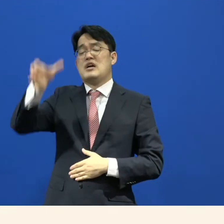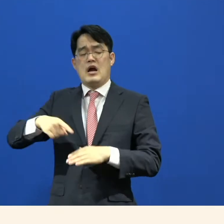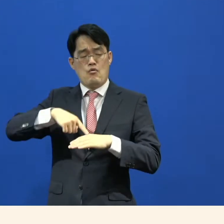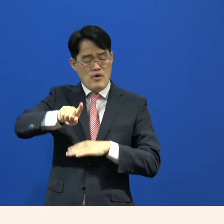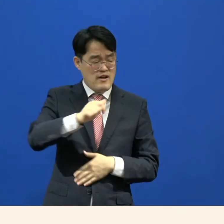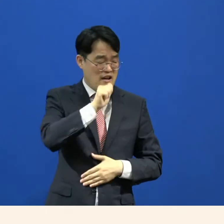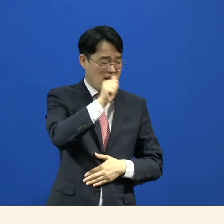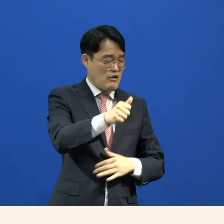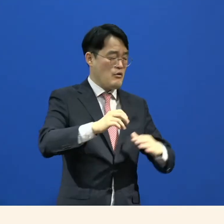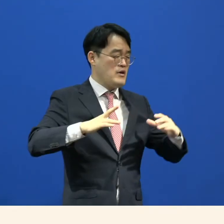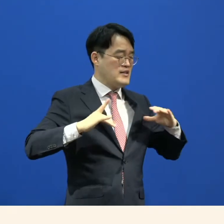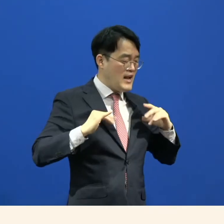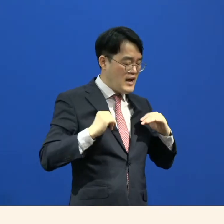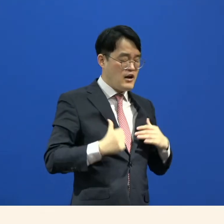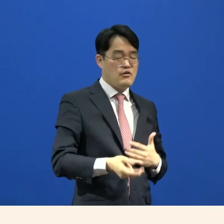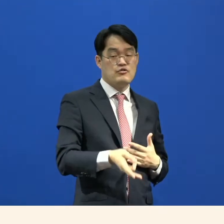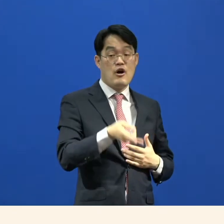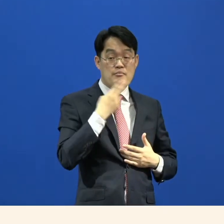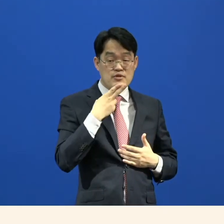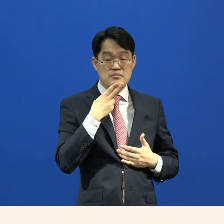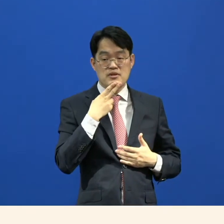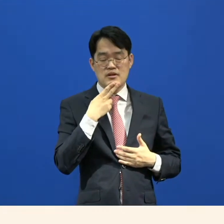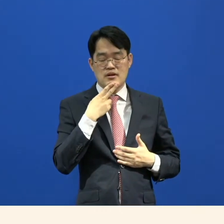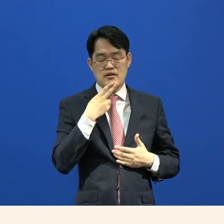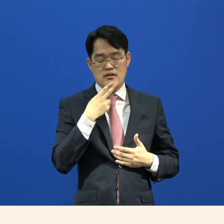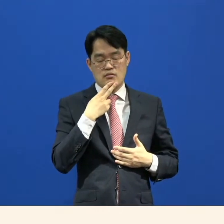결코 자랑할 것이 없습니다.